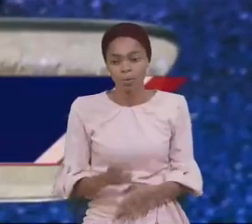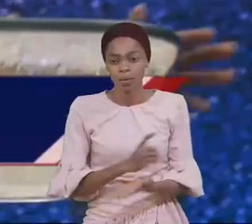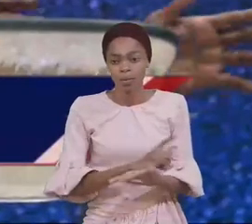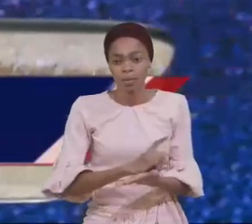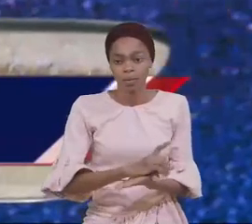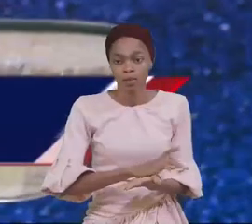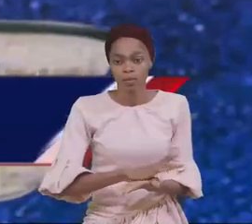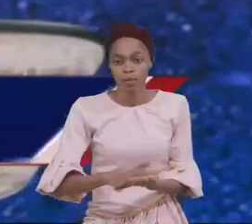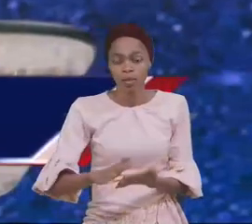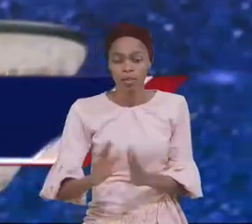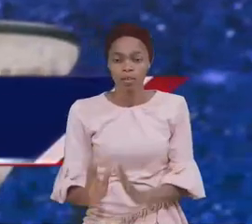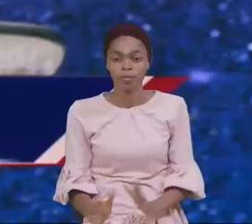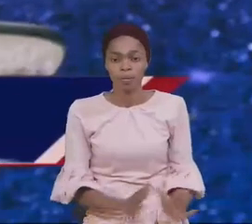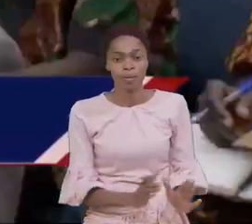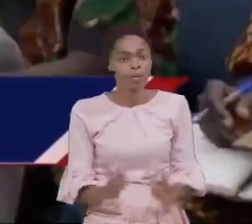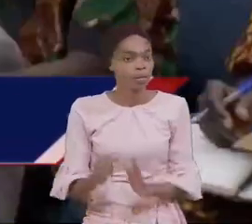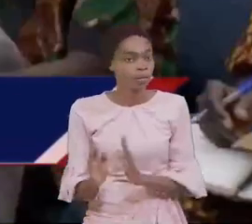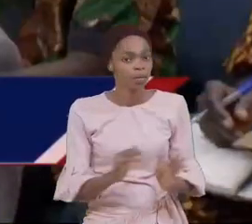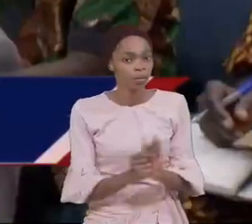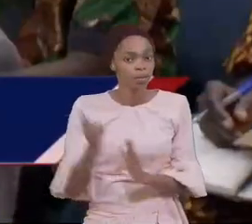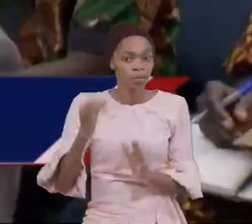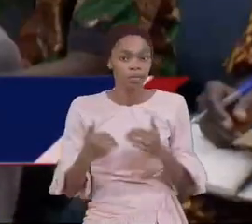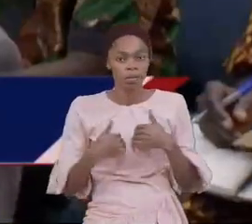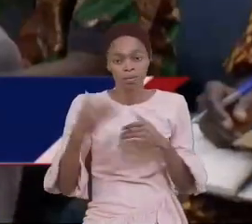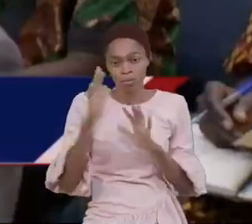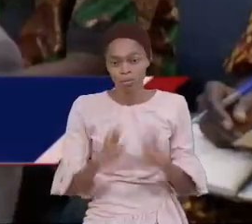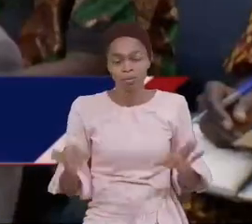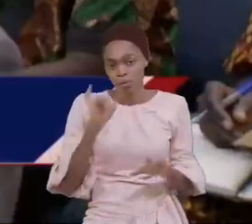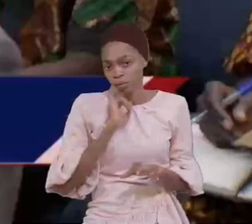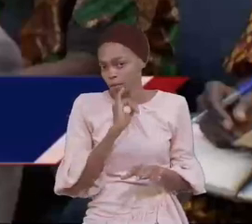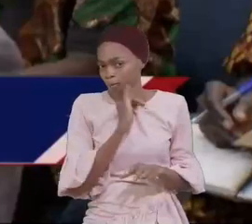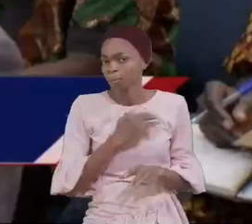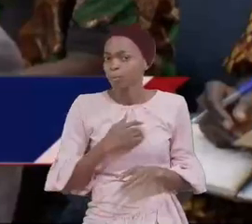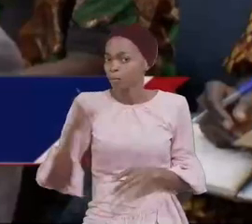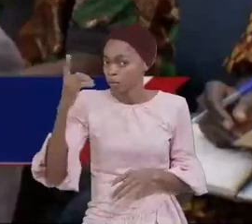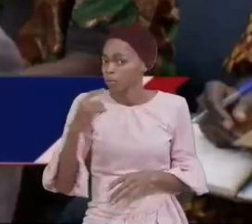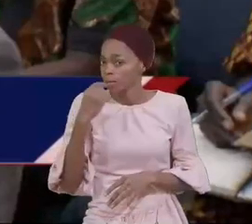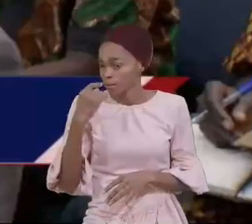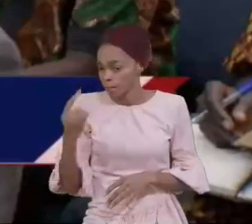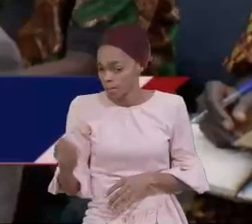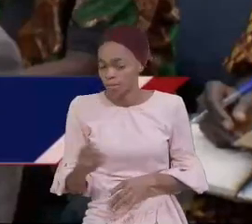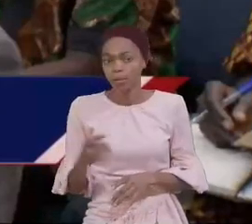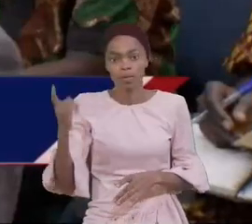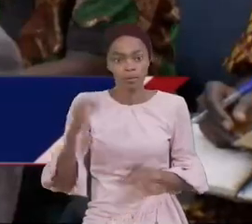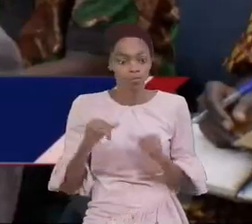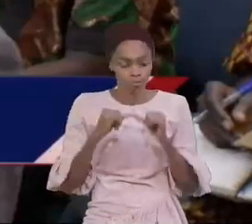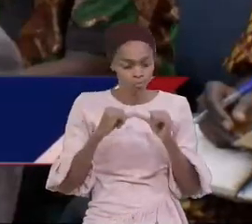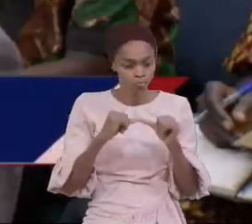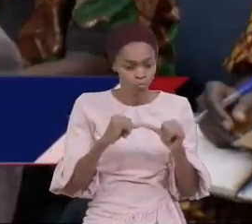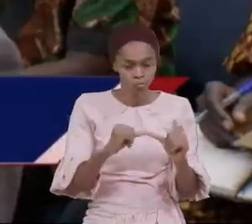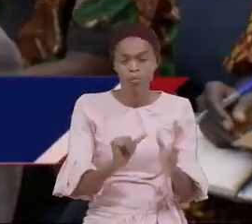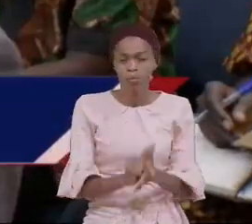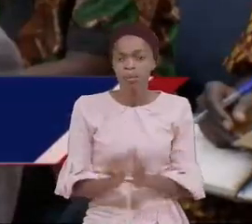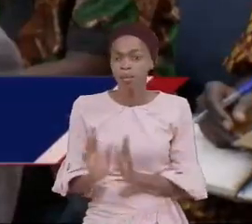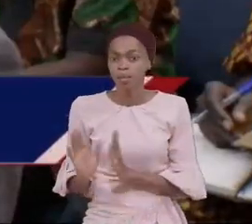Nous allons voir une focalisation nouvelle sur le plan divin. Alors, Dieu a un plan